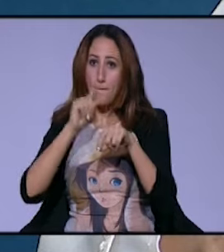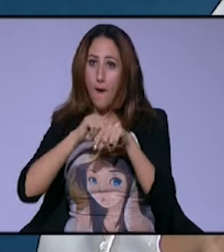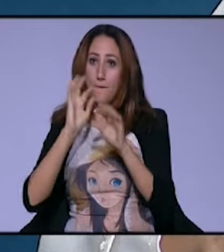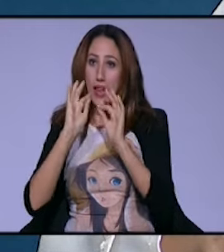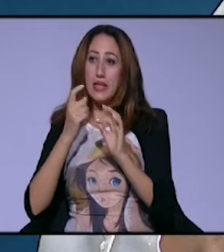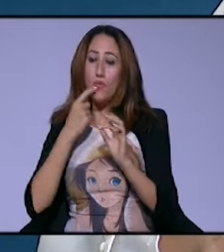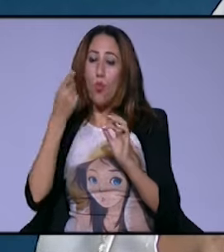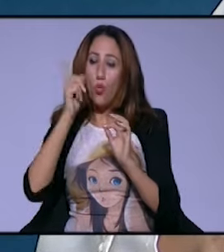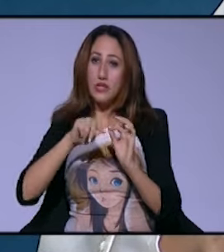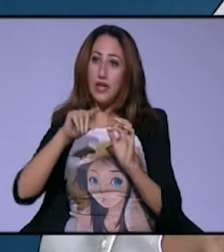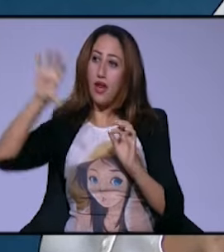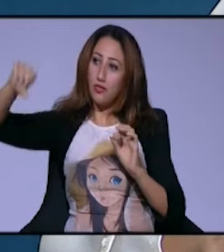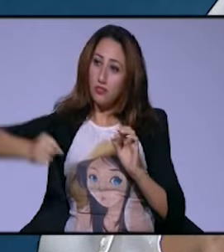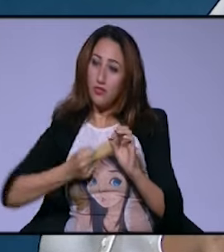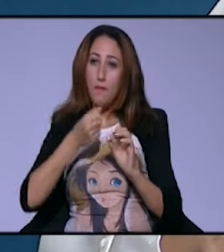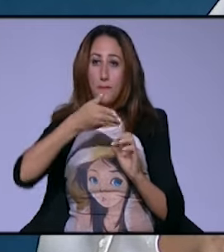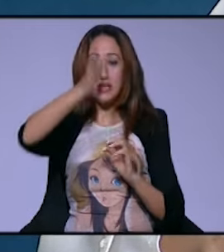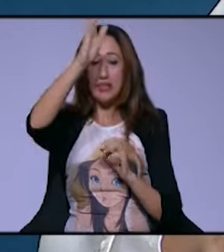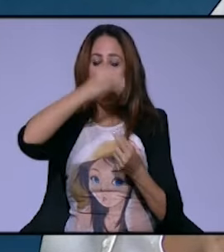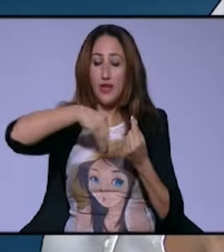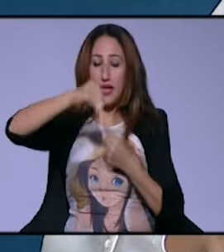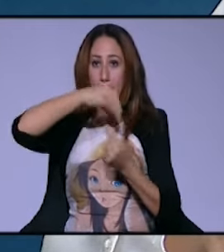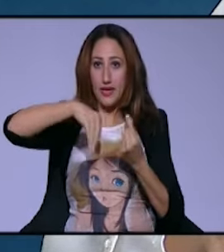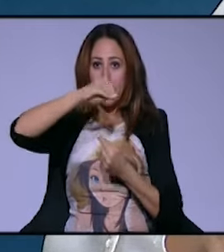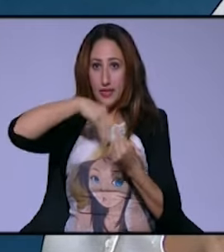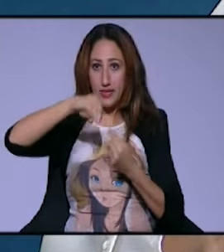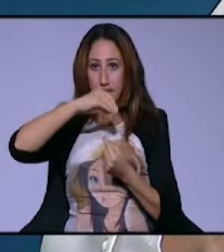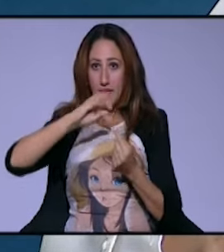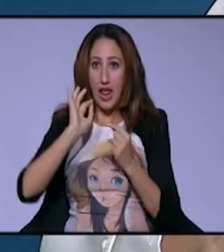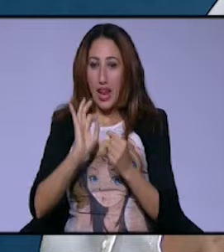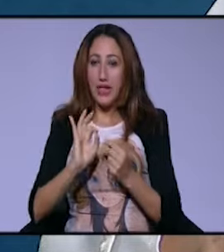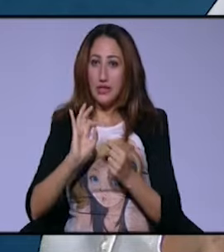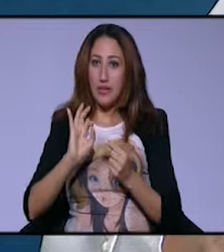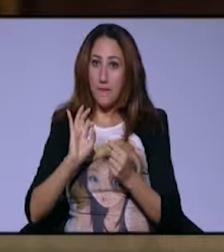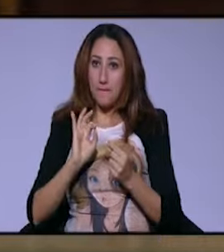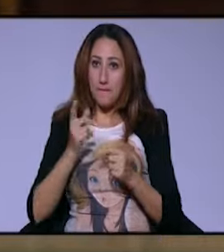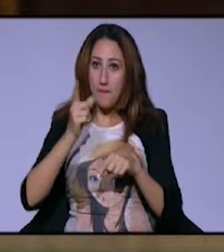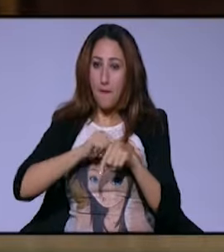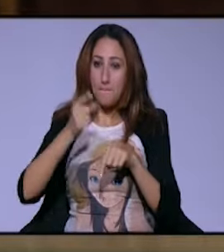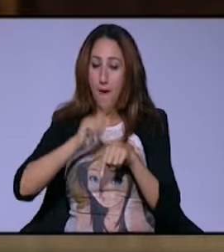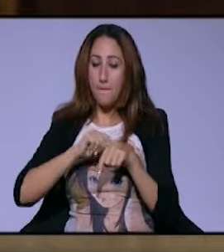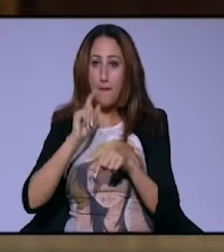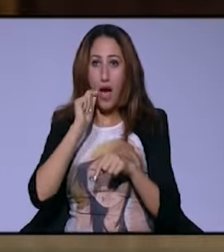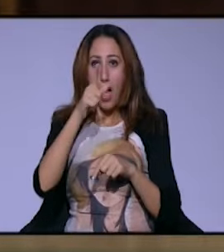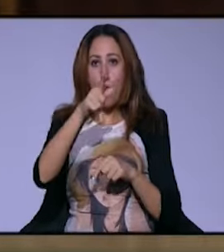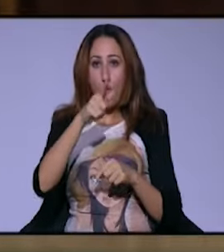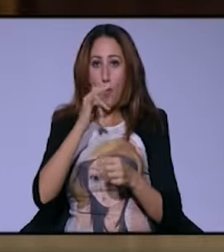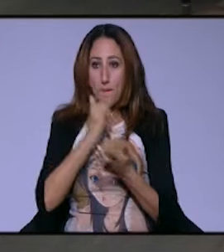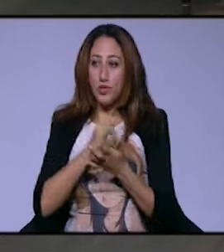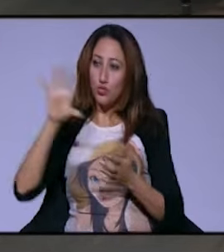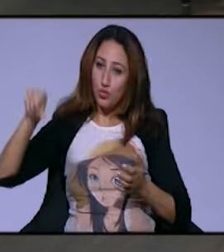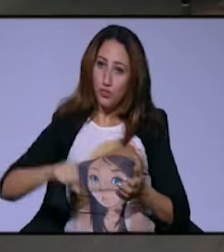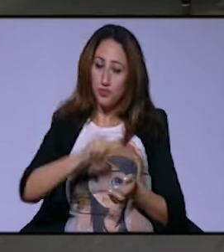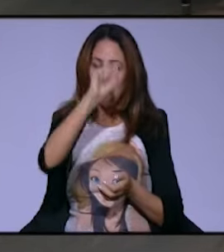كل سنة كده ياخد واحد أو اتنين عشان يسقط عنهم فريضة الحج. مين المقرئ اللي كان بيحب يسمع له الشيخ حسن؟ أولا